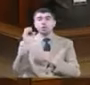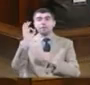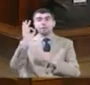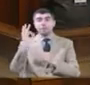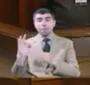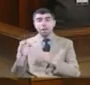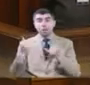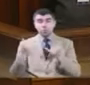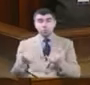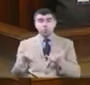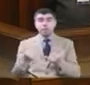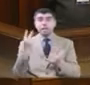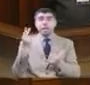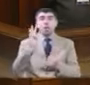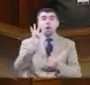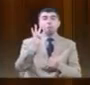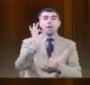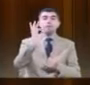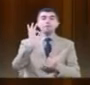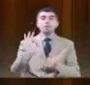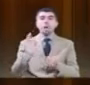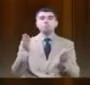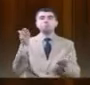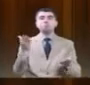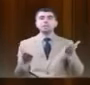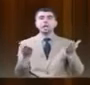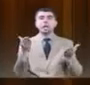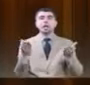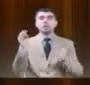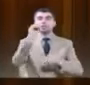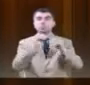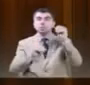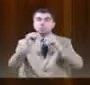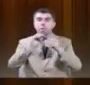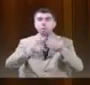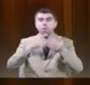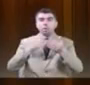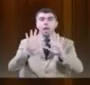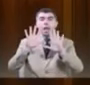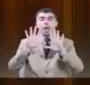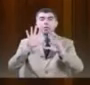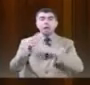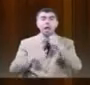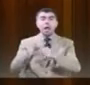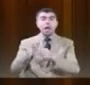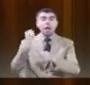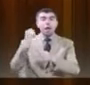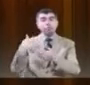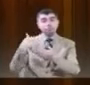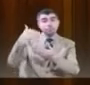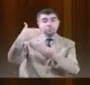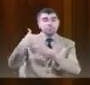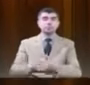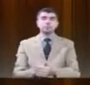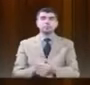20% حاليا إلى 42% لضمان توازن المساهمات والخدمات لمدة 10 سنوات إضافية، وهو